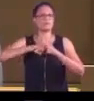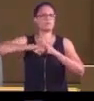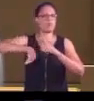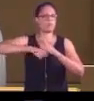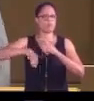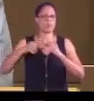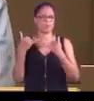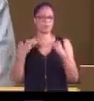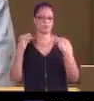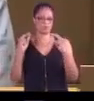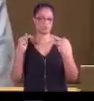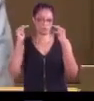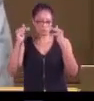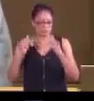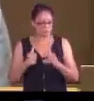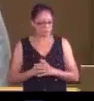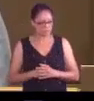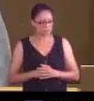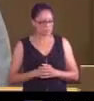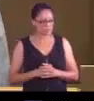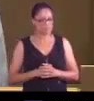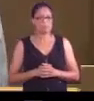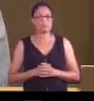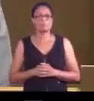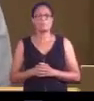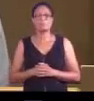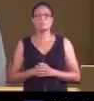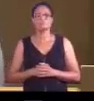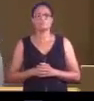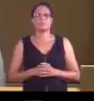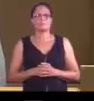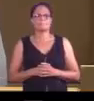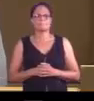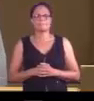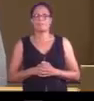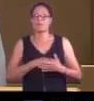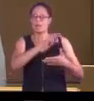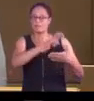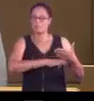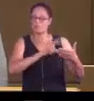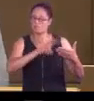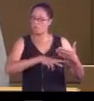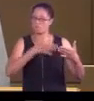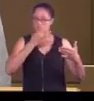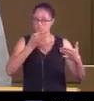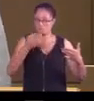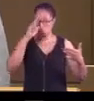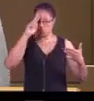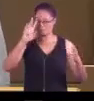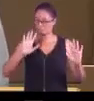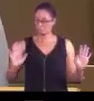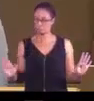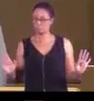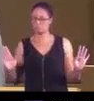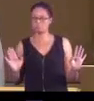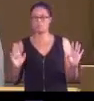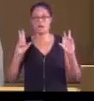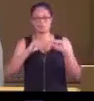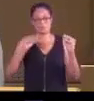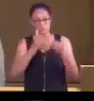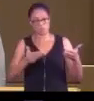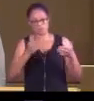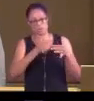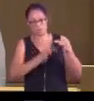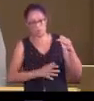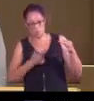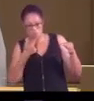le réseau de fibres. Le rapport est honnête là-dessus. Le rapport fait le point.